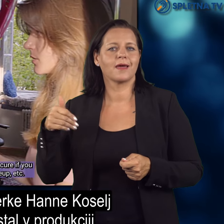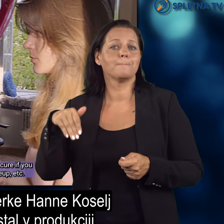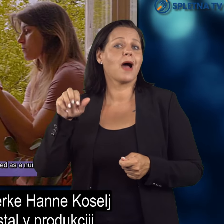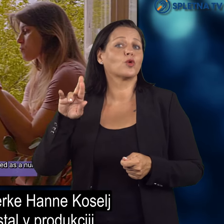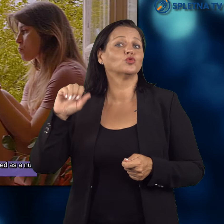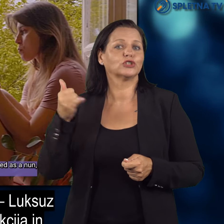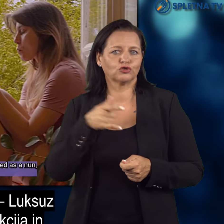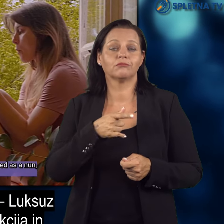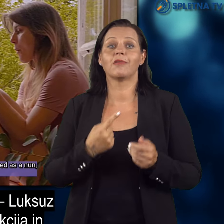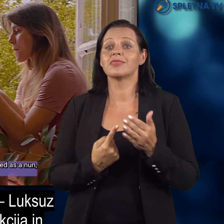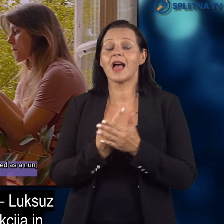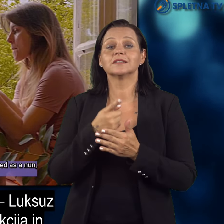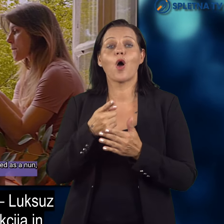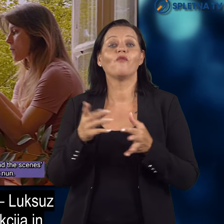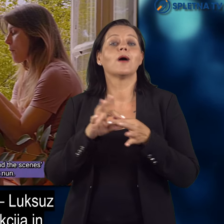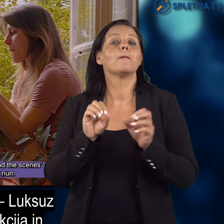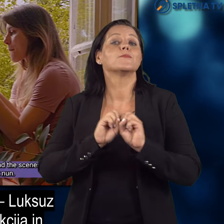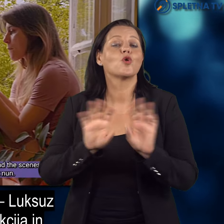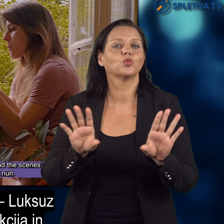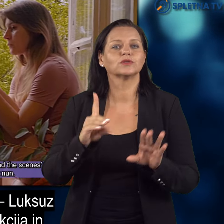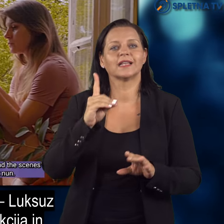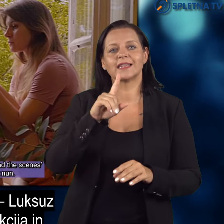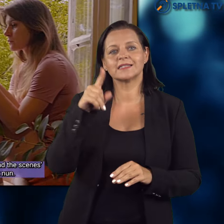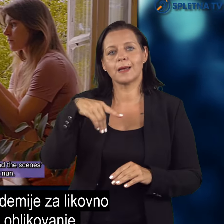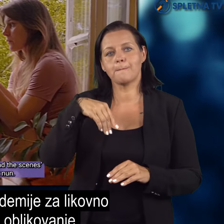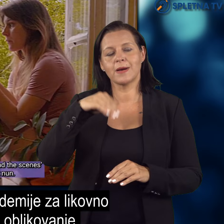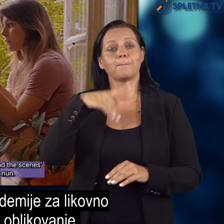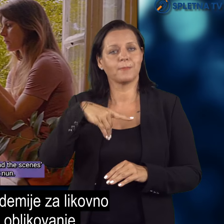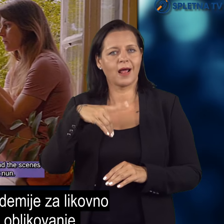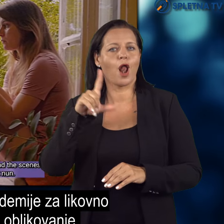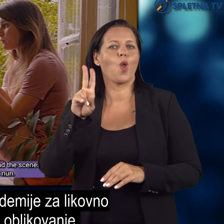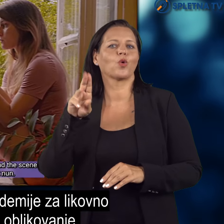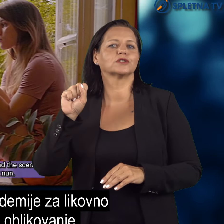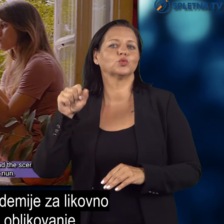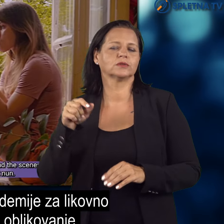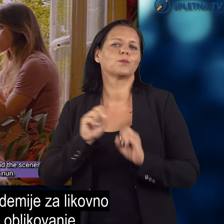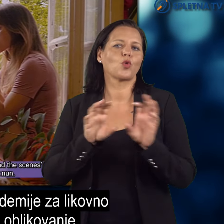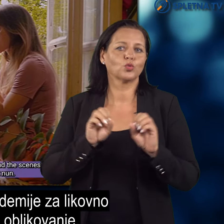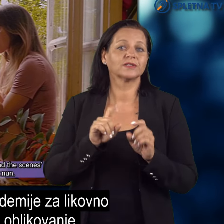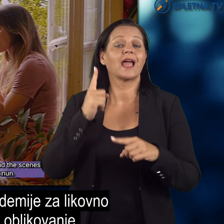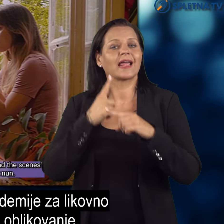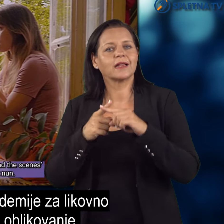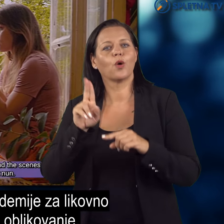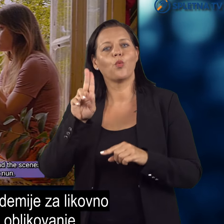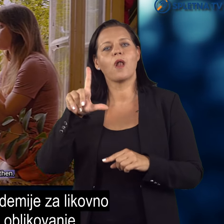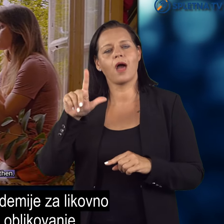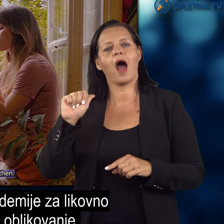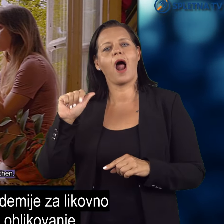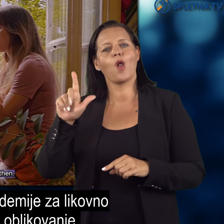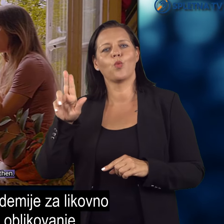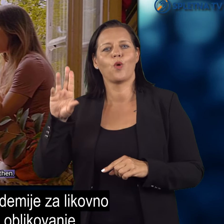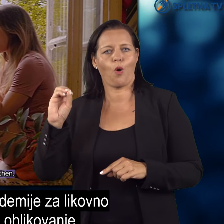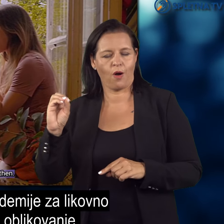v produkciji DZMP Luksus produkcija in ULE ALU-O Akademije za likovno umetnost